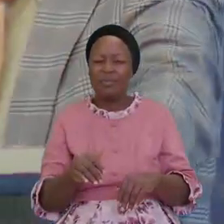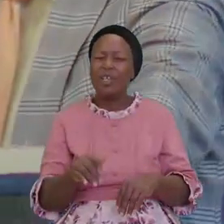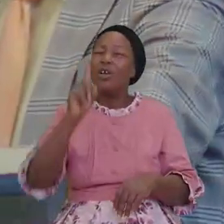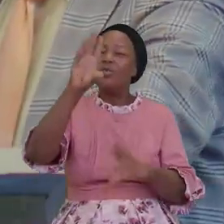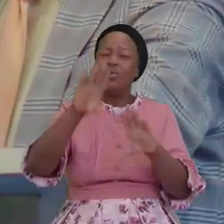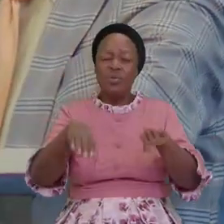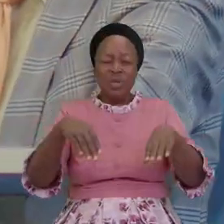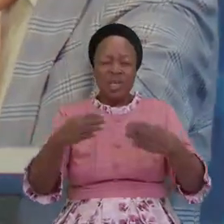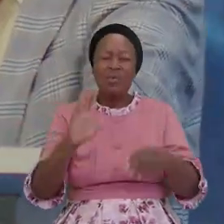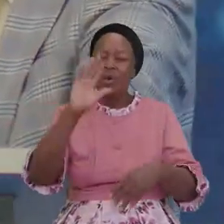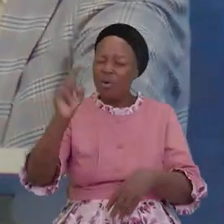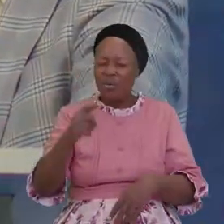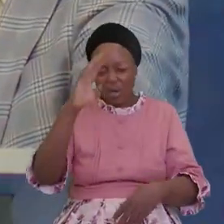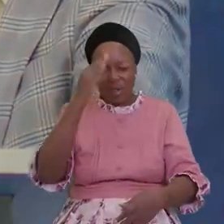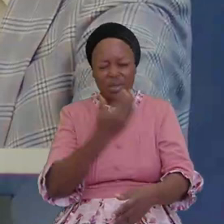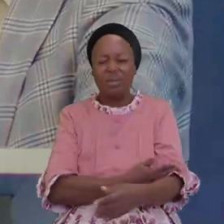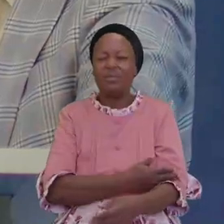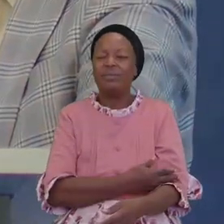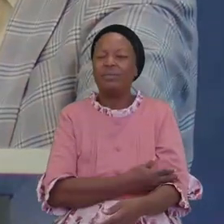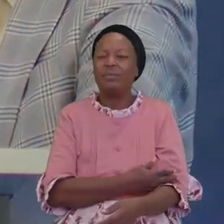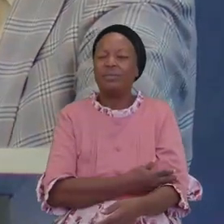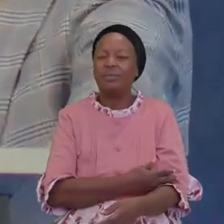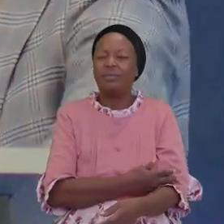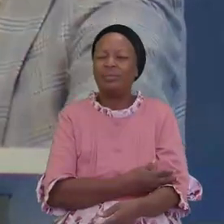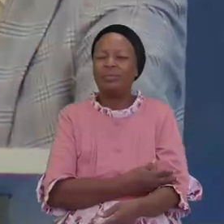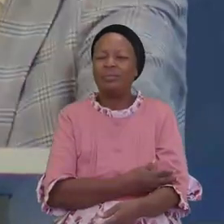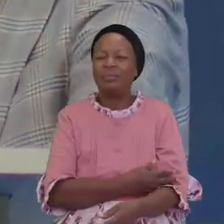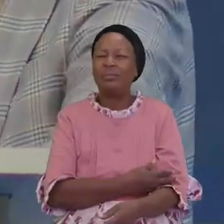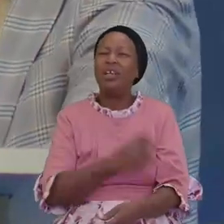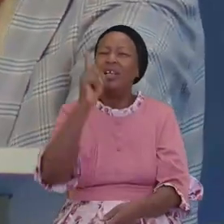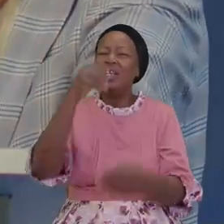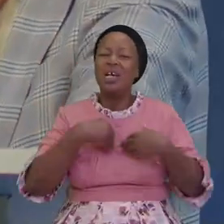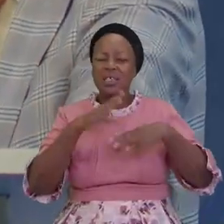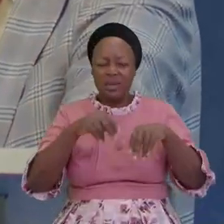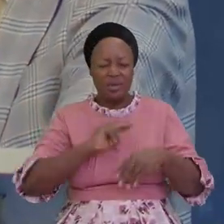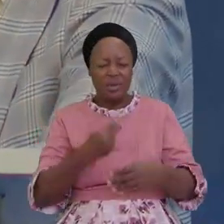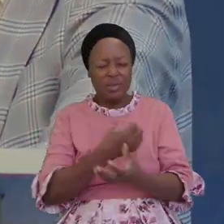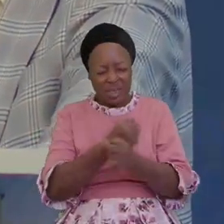que tu ne puisses faire. Tu as donné ton Fils unique,